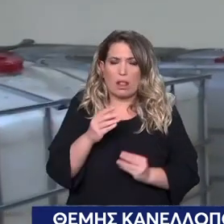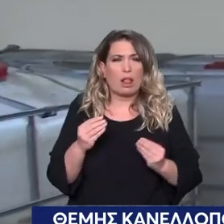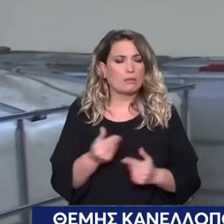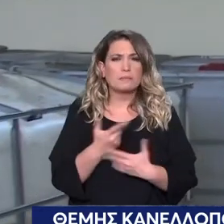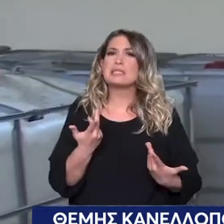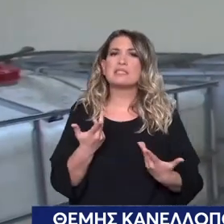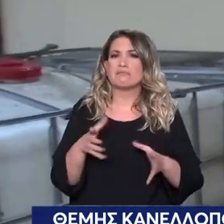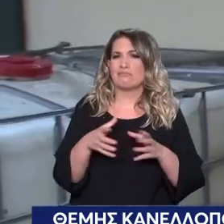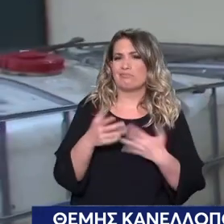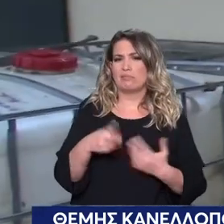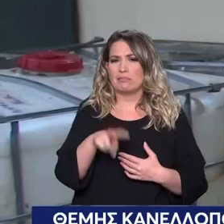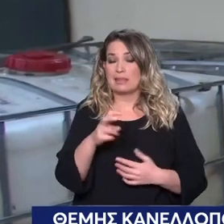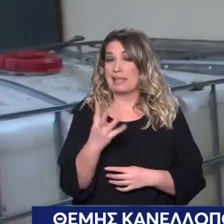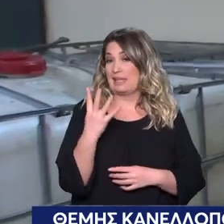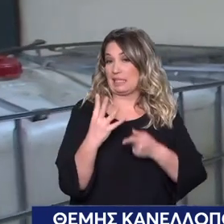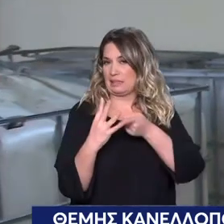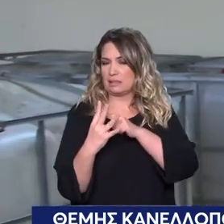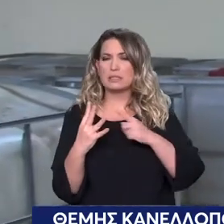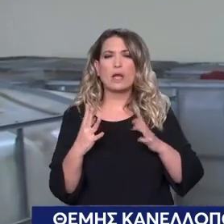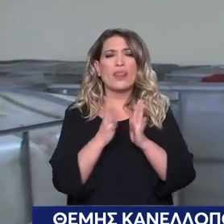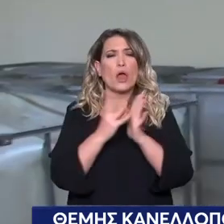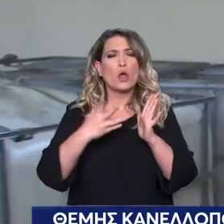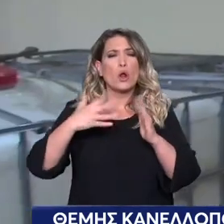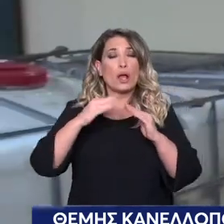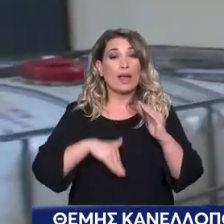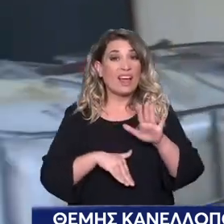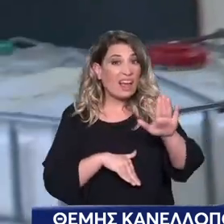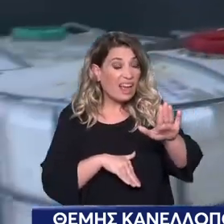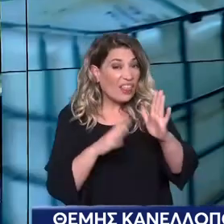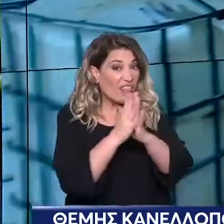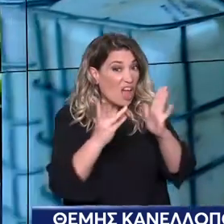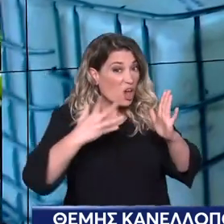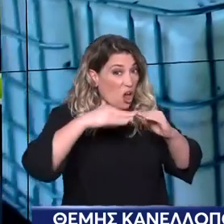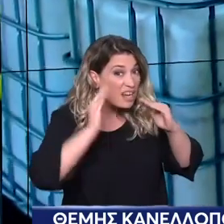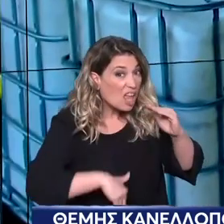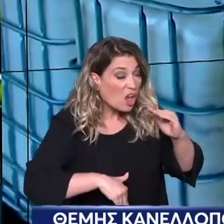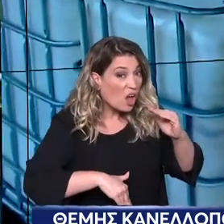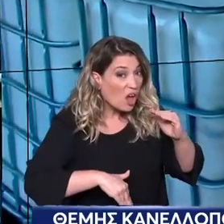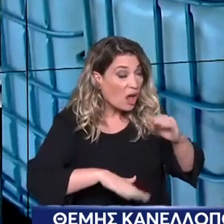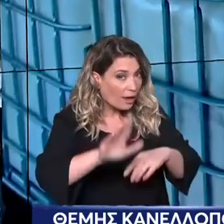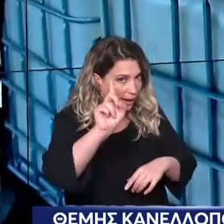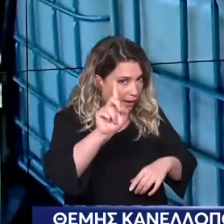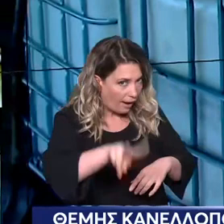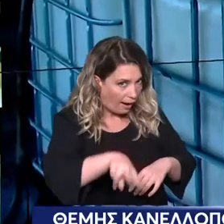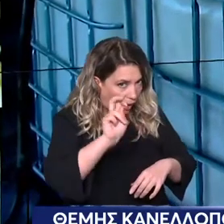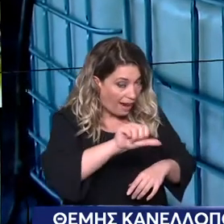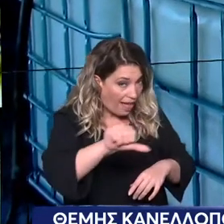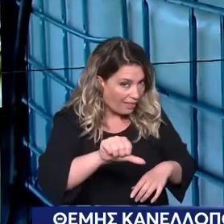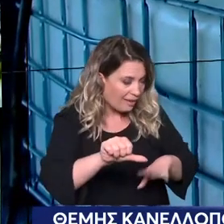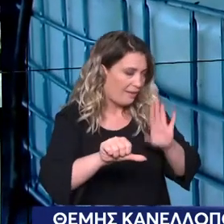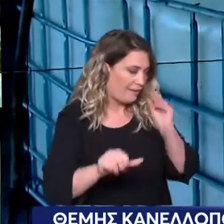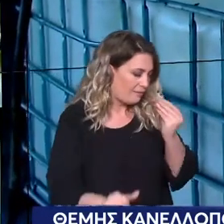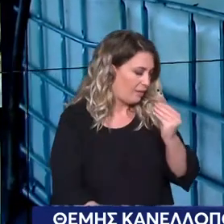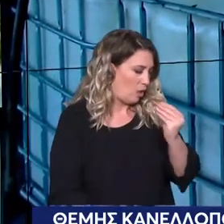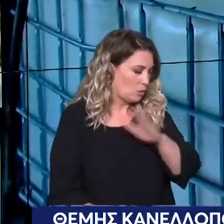εδώ, 4 ανήλικοι. Σε αυτό το σημείο, ανήλικοι, προσέξτε. Ανήλικοι και κλέβουν λάδι, έτσι. Για να δούμε πού είμαστε τώρα.